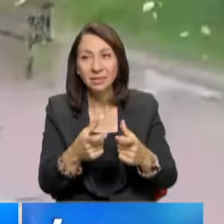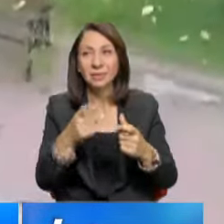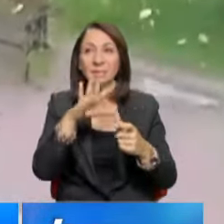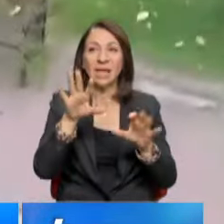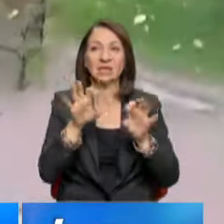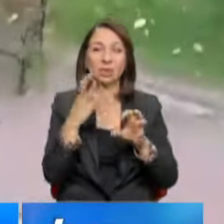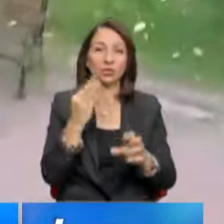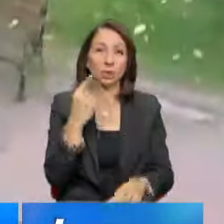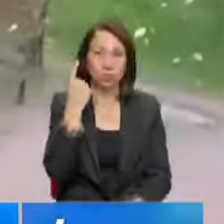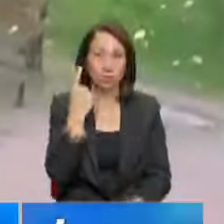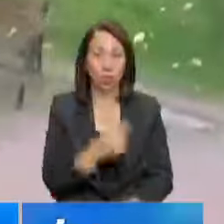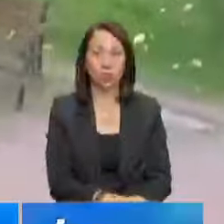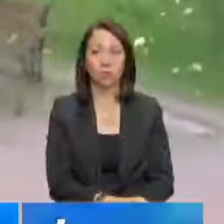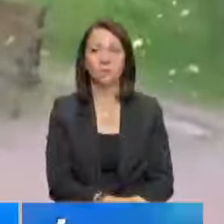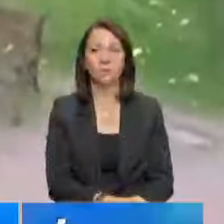bekleniyor.